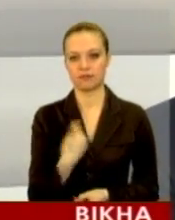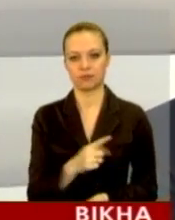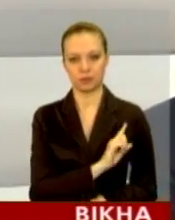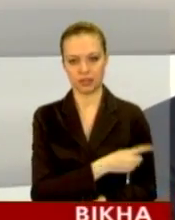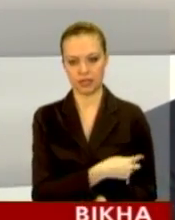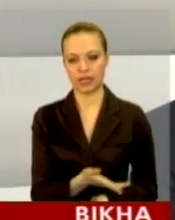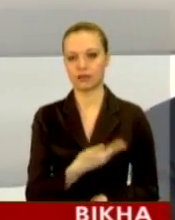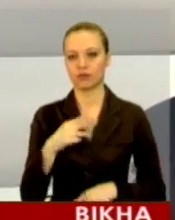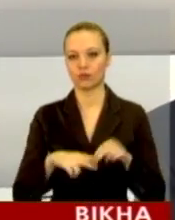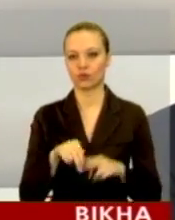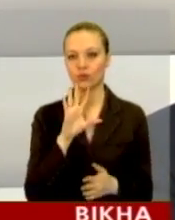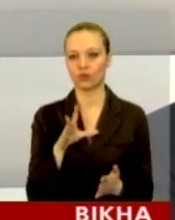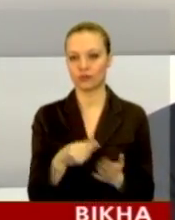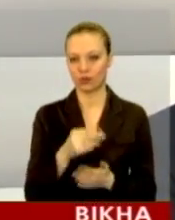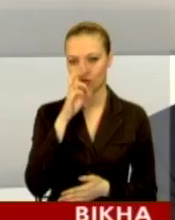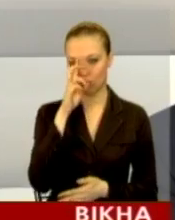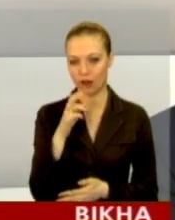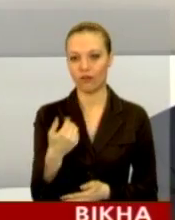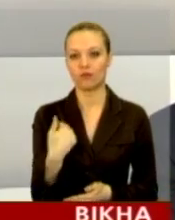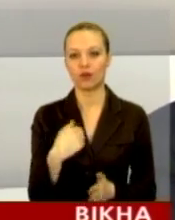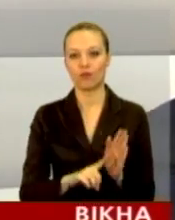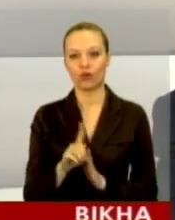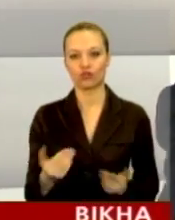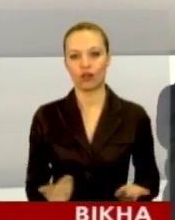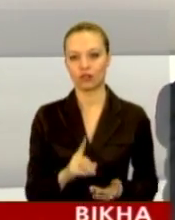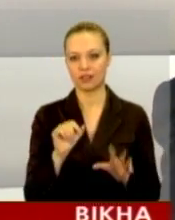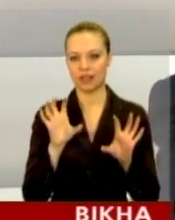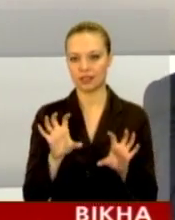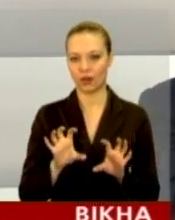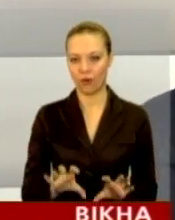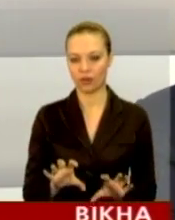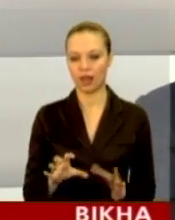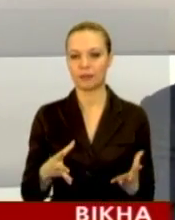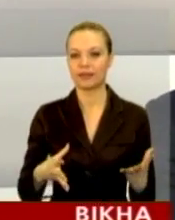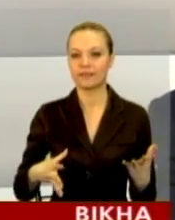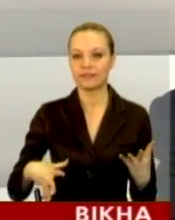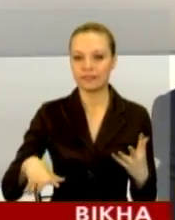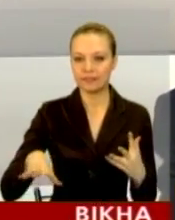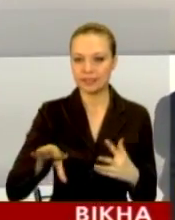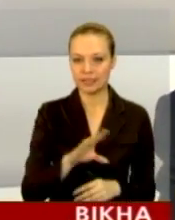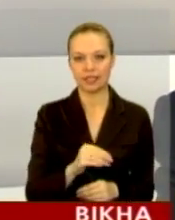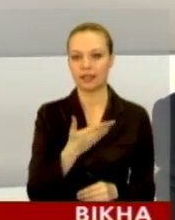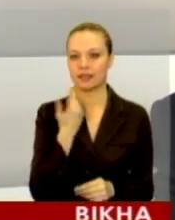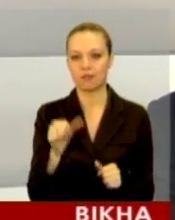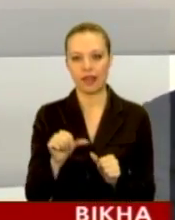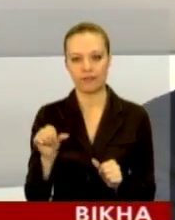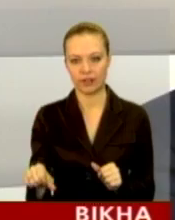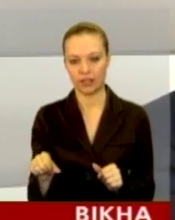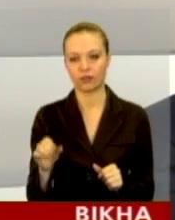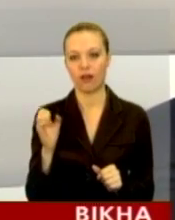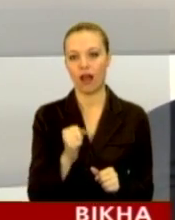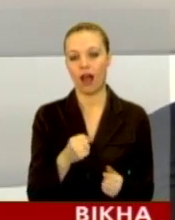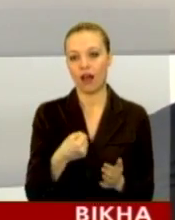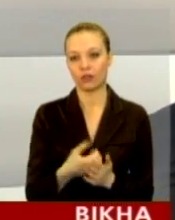сильні, ми будуємо свою державу, починаємо жити за законами всі і вся, немає винятку. А